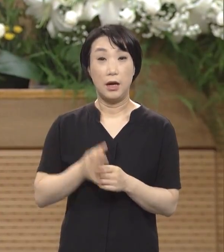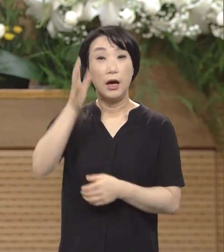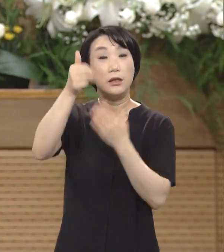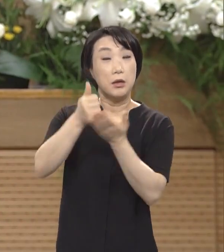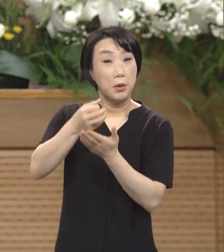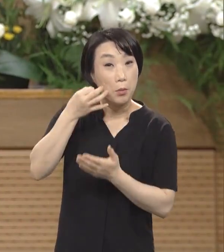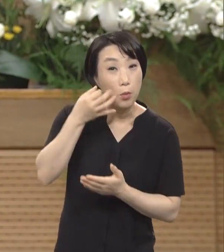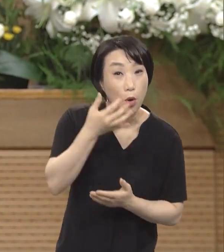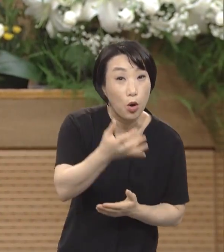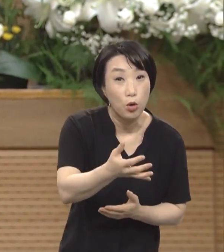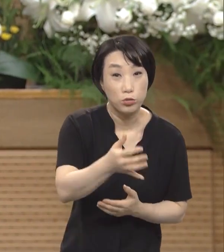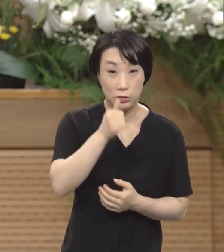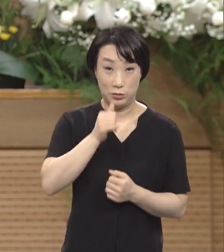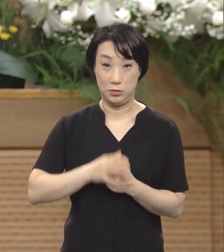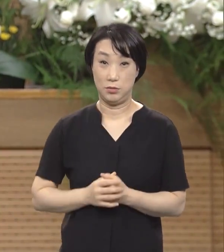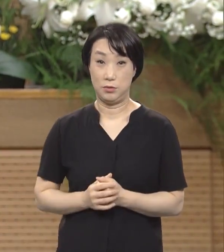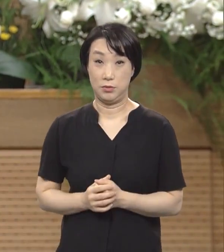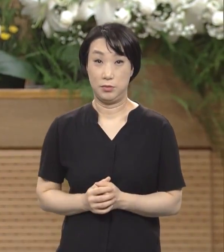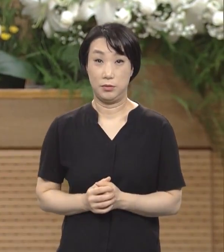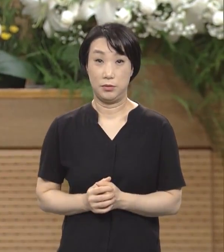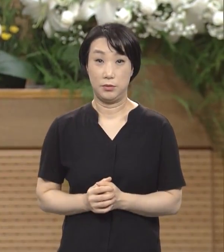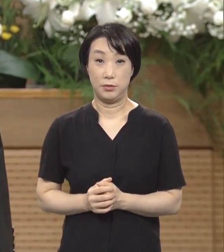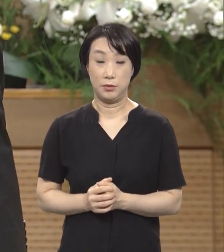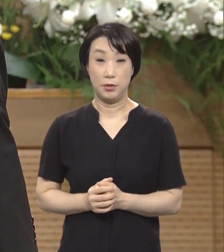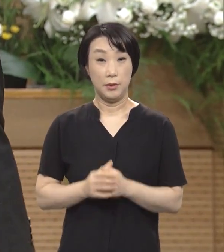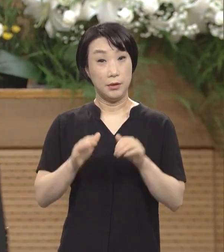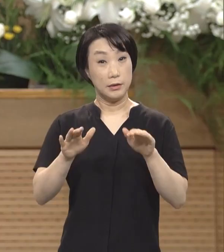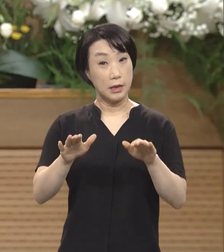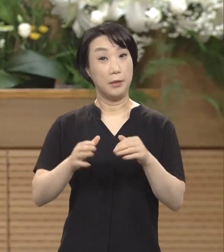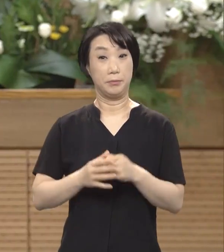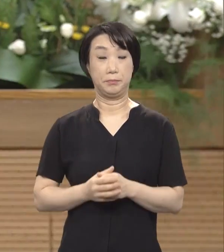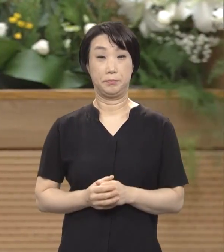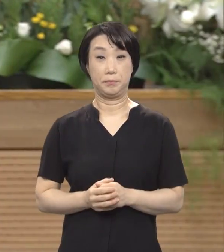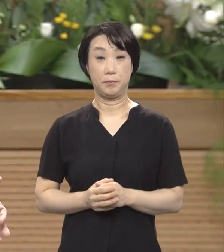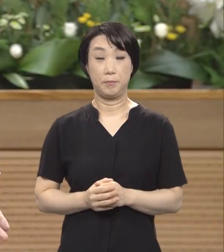자기를 드러내시는데, 자,